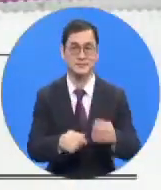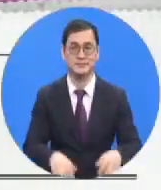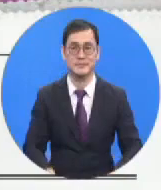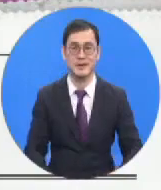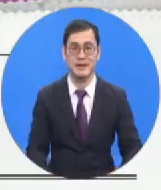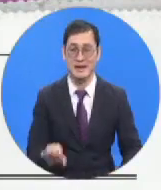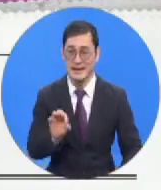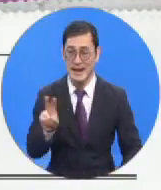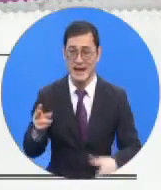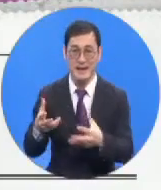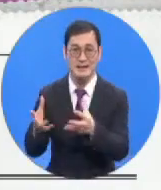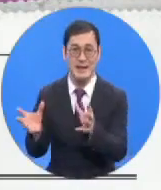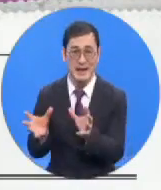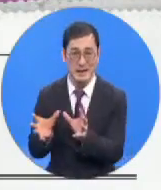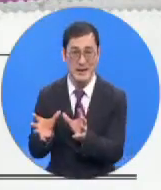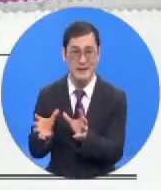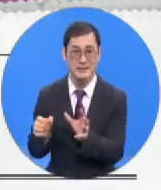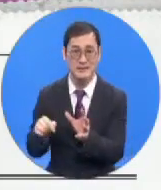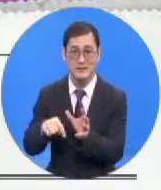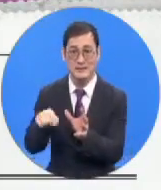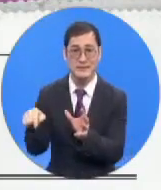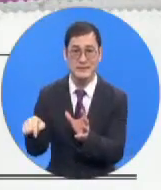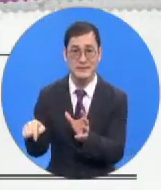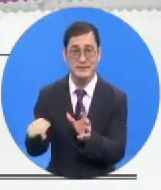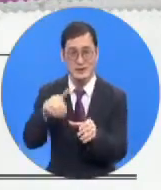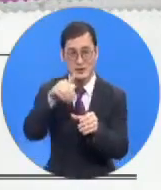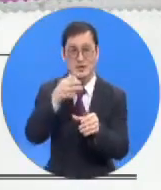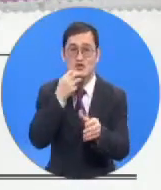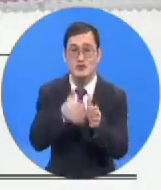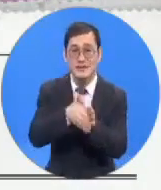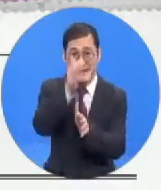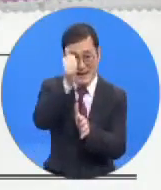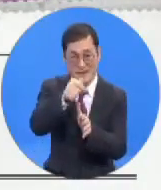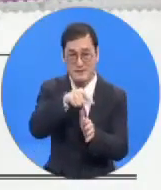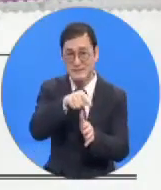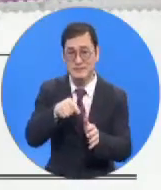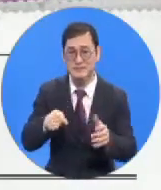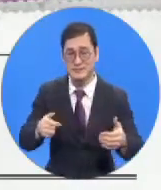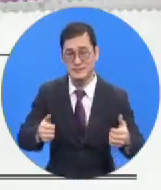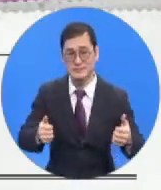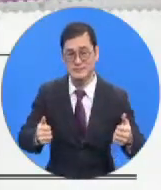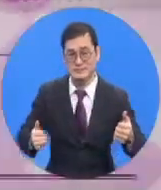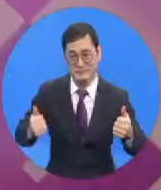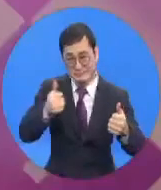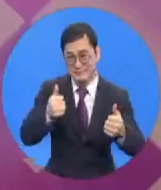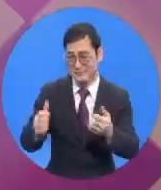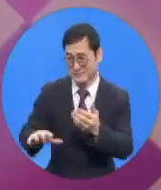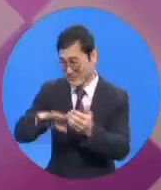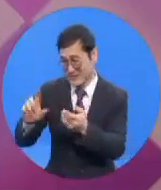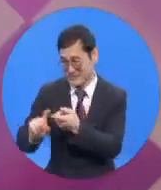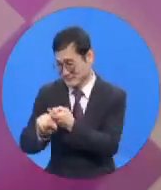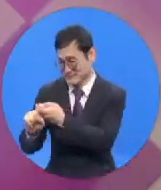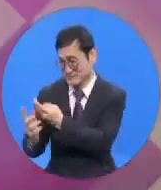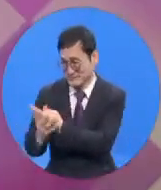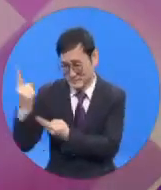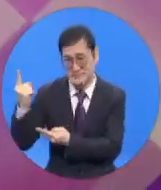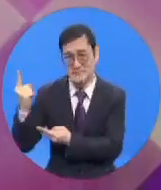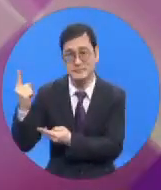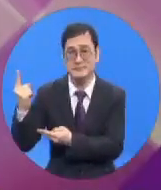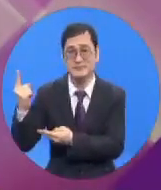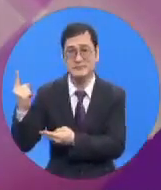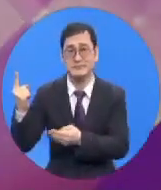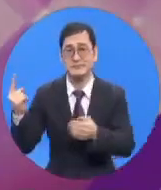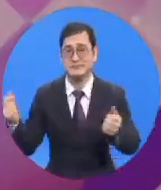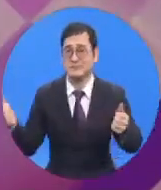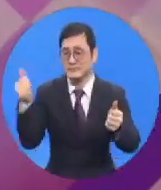야권 단일화는 신기루인가 저희가 제목을 이렇게 달았는데 어제 나경원 전 의원이 서울시장 후보 출마